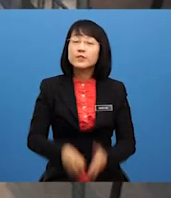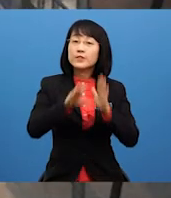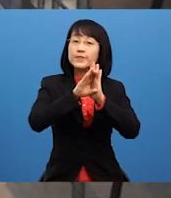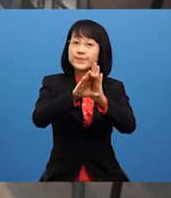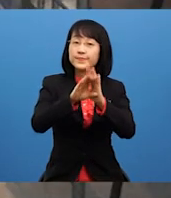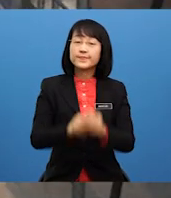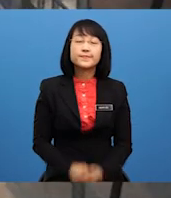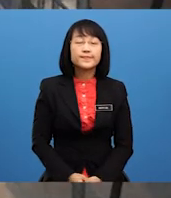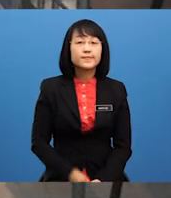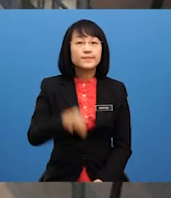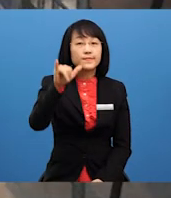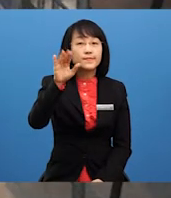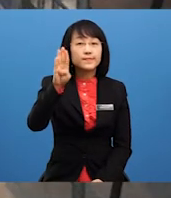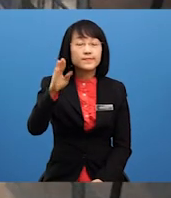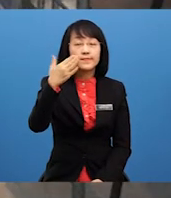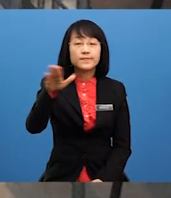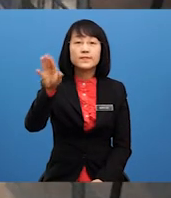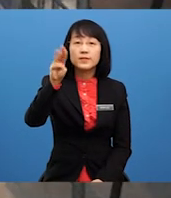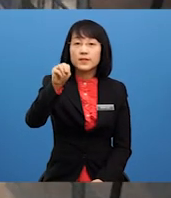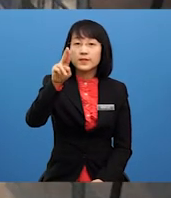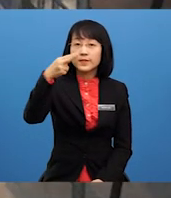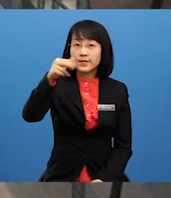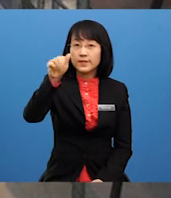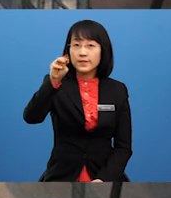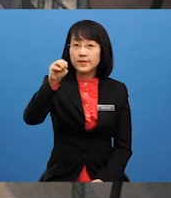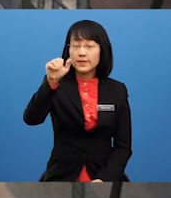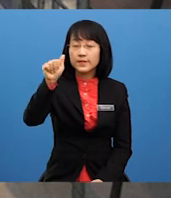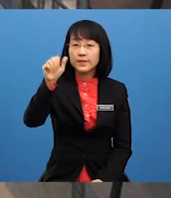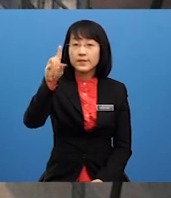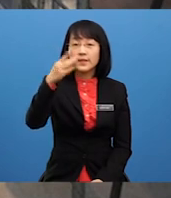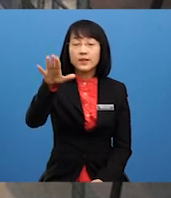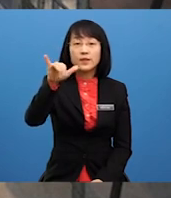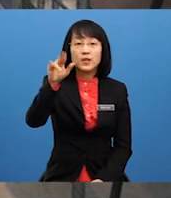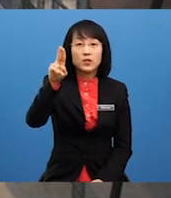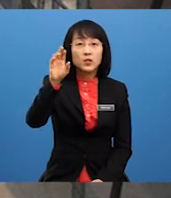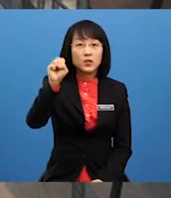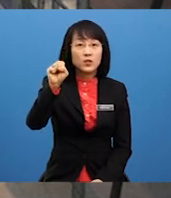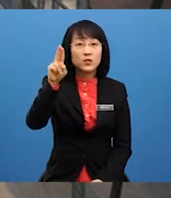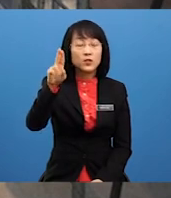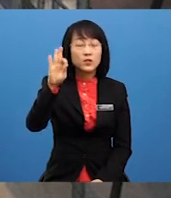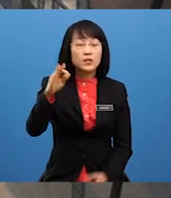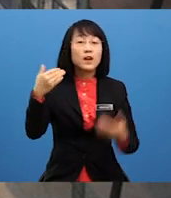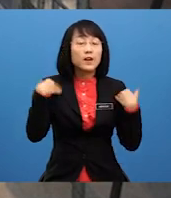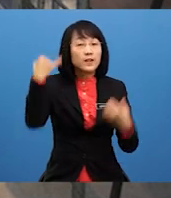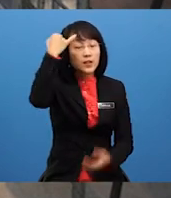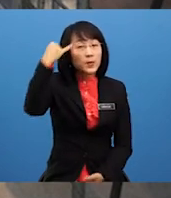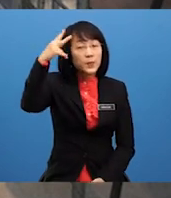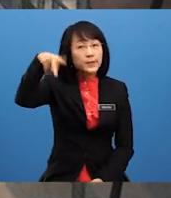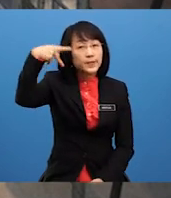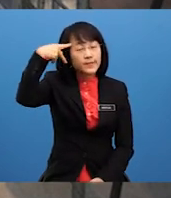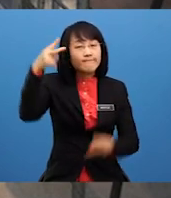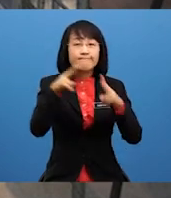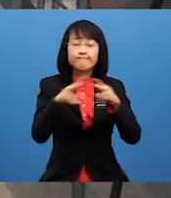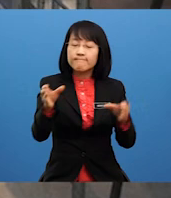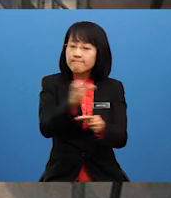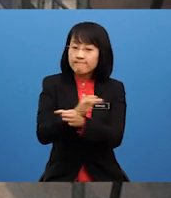contoh, Yang Berhormat Muhammad Yusof mempunyai ilmu politik. Beliau sangat prihatin dan mampu